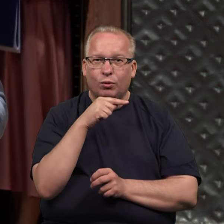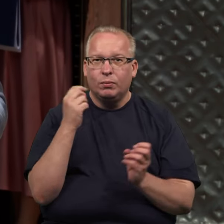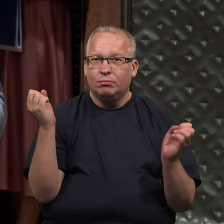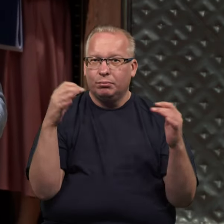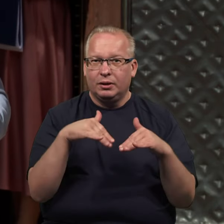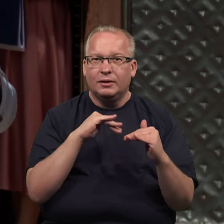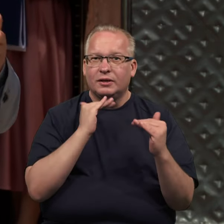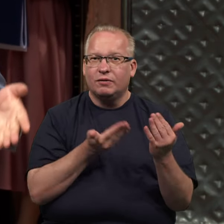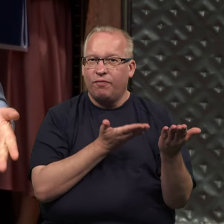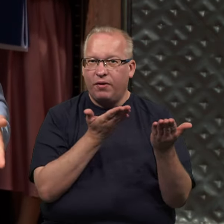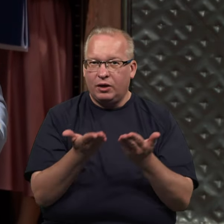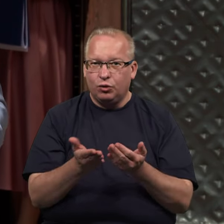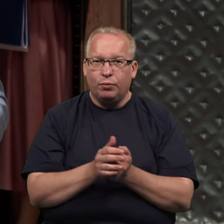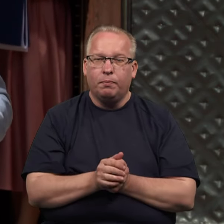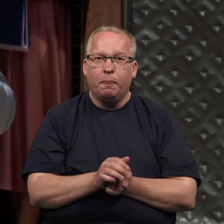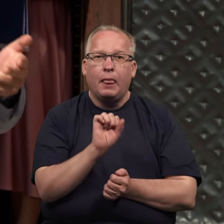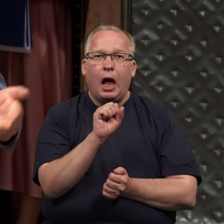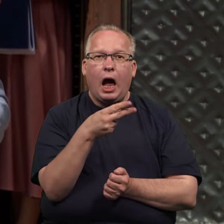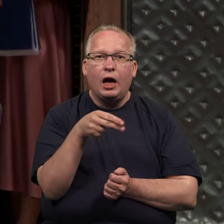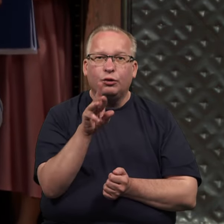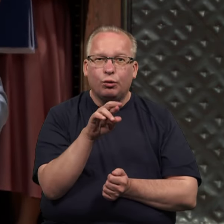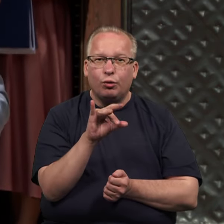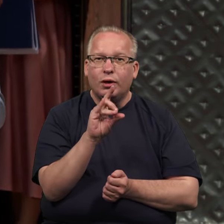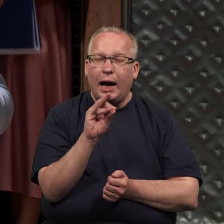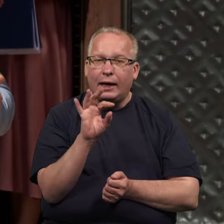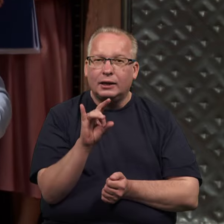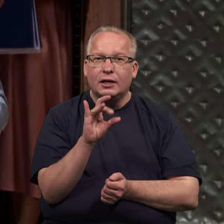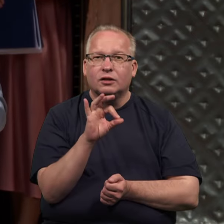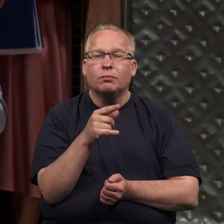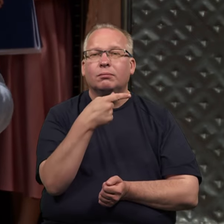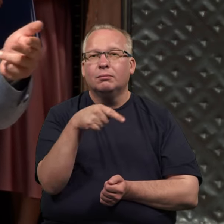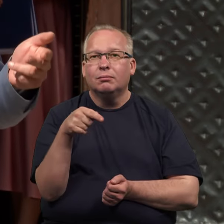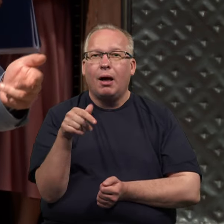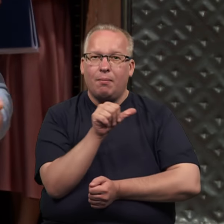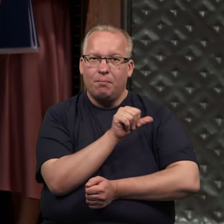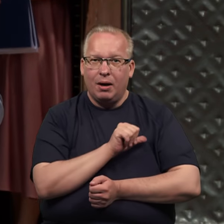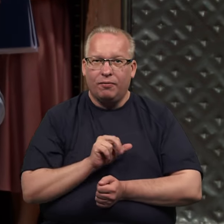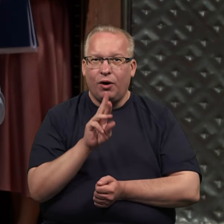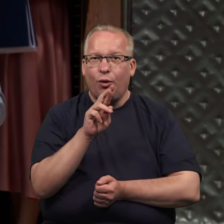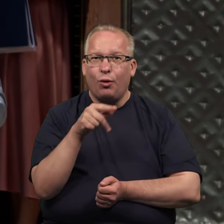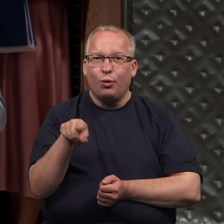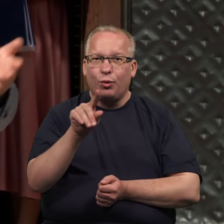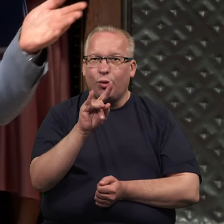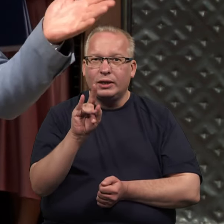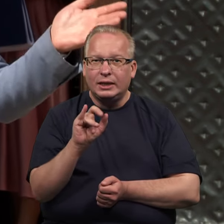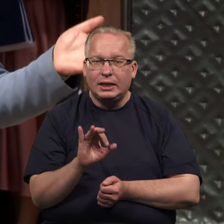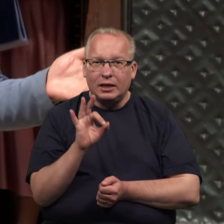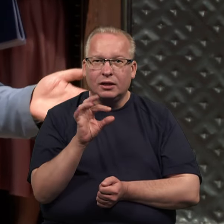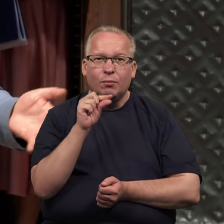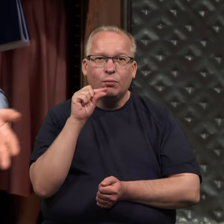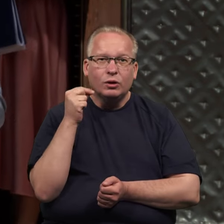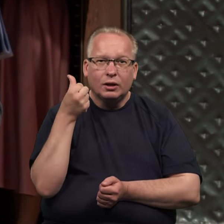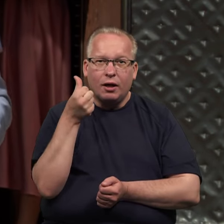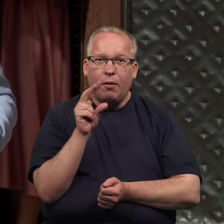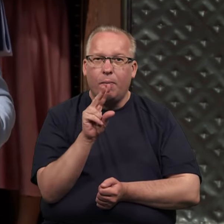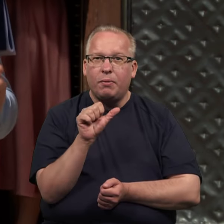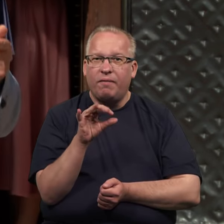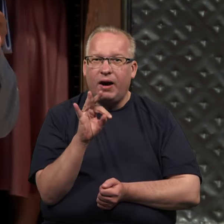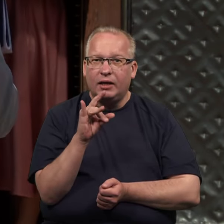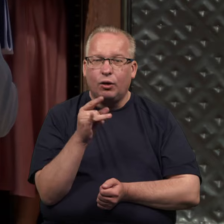svečių. Andriukaitis ir Rudys, Stakvilevičius, Rudzys, Ilgausis